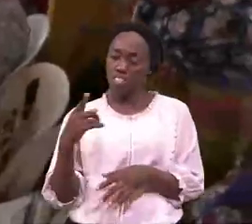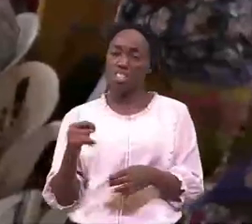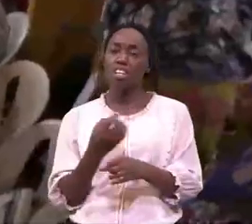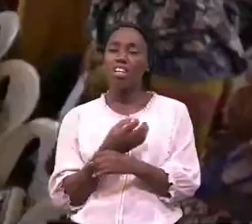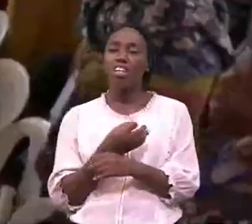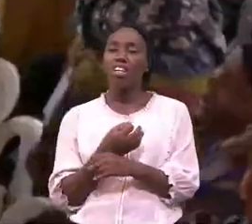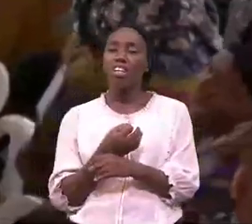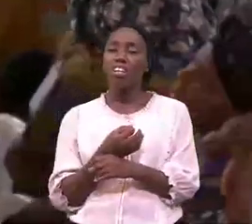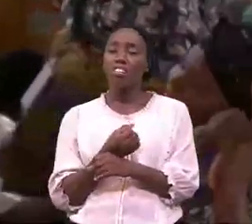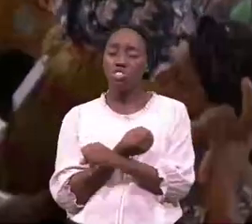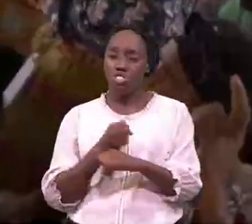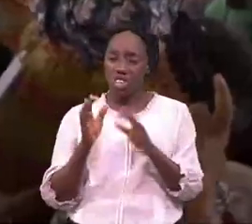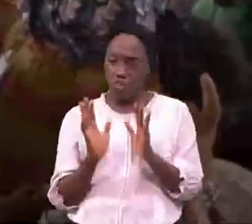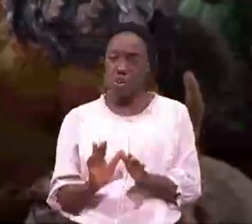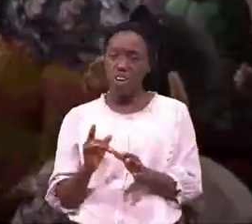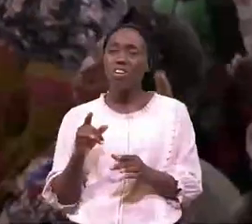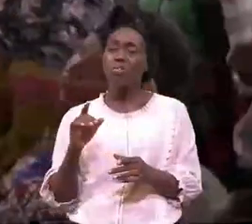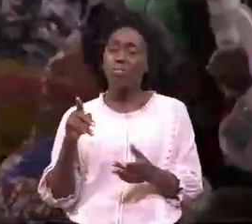Prêche de qui c'est Christ que nous prêchons.